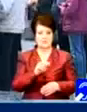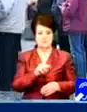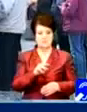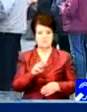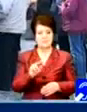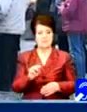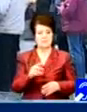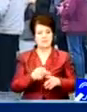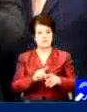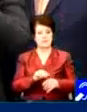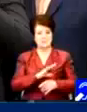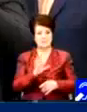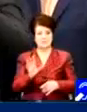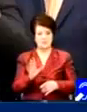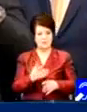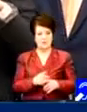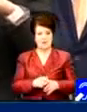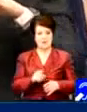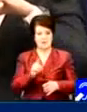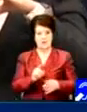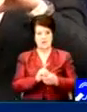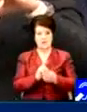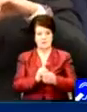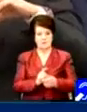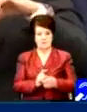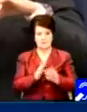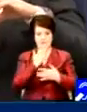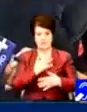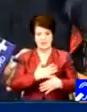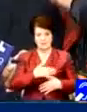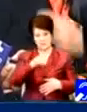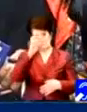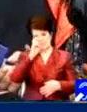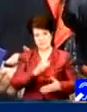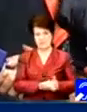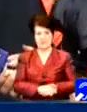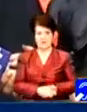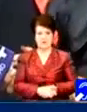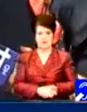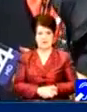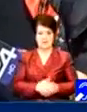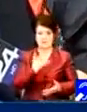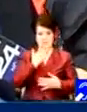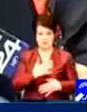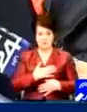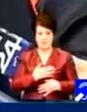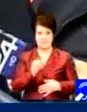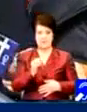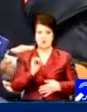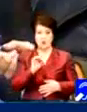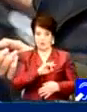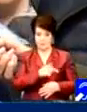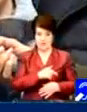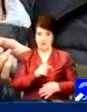loc. Aproape toți politicienii au ieșit la luptă declarându-și dragostea de țară. Iubesc enorm de mult țara